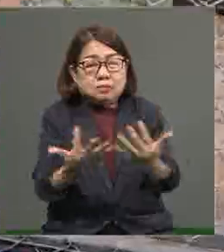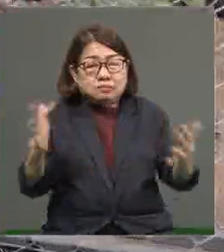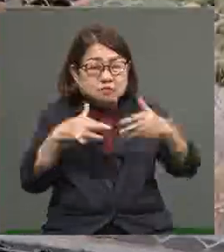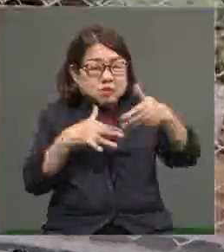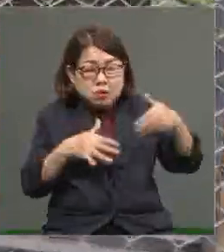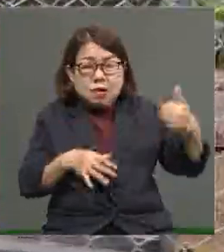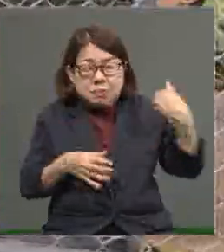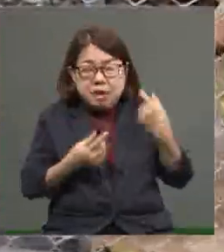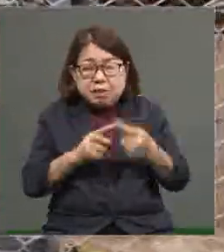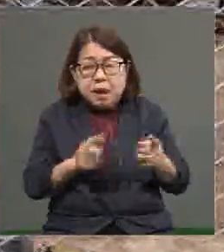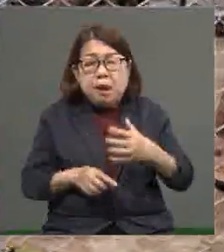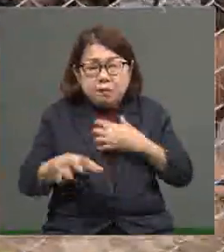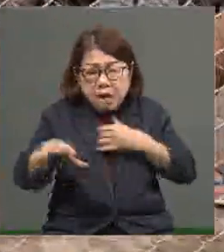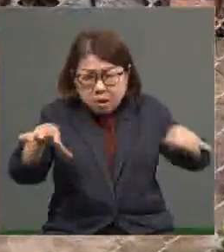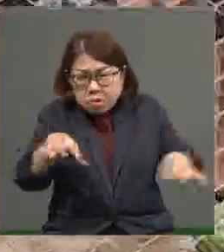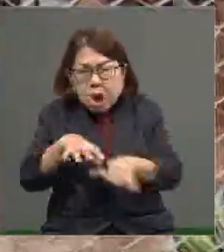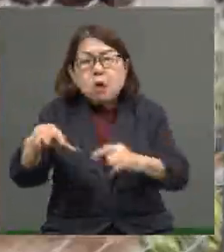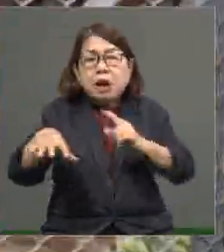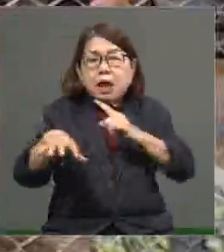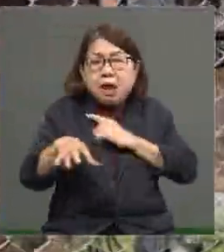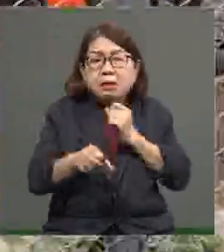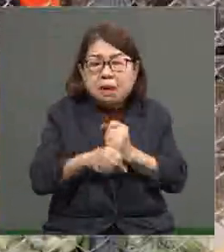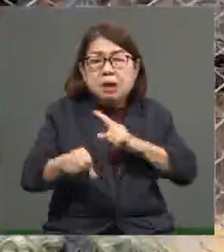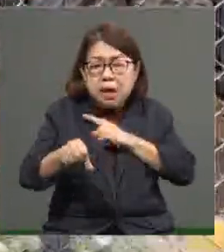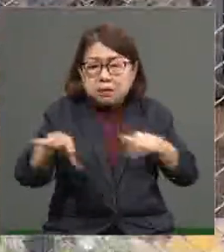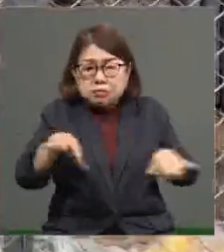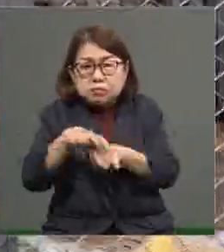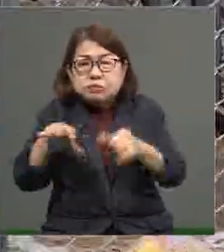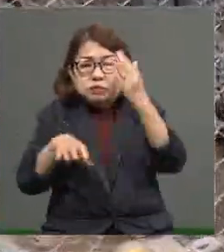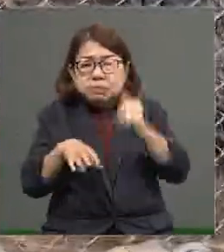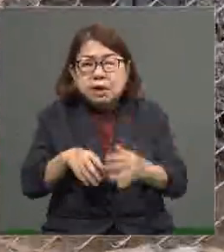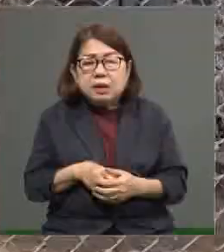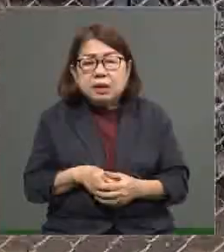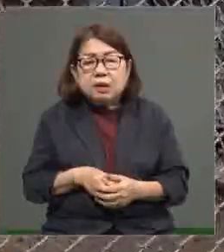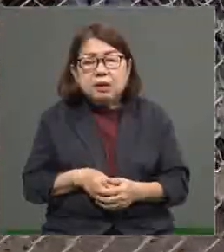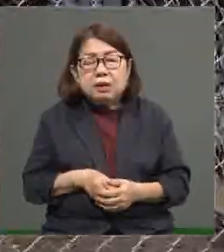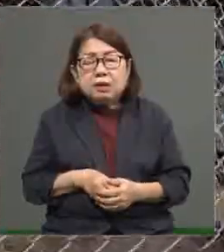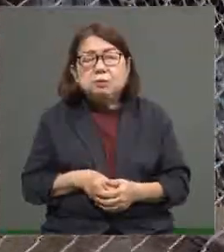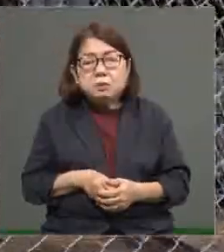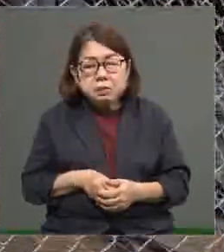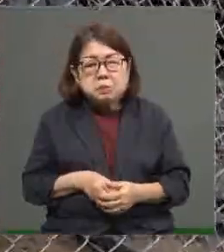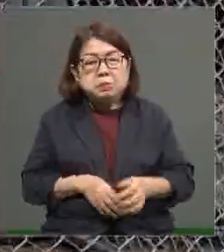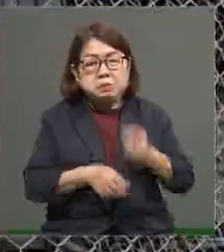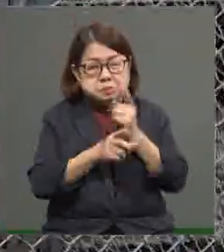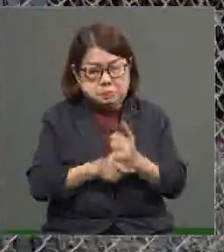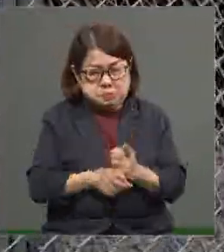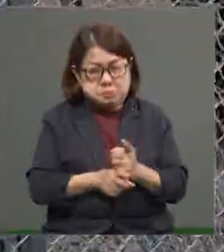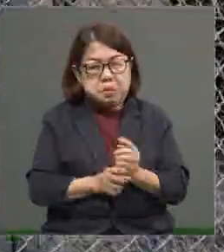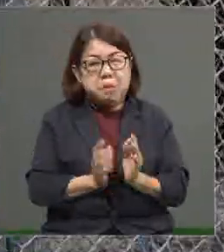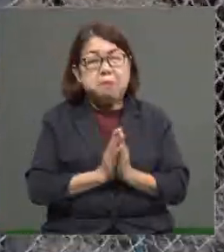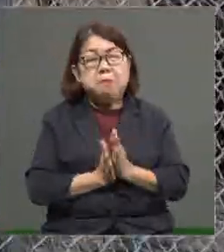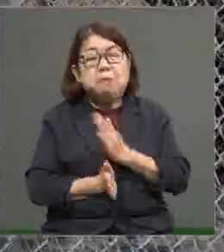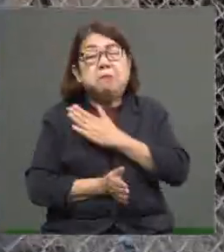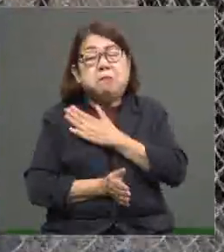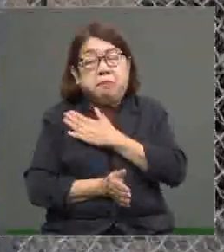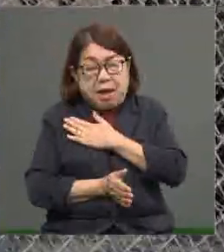ใจคือลิงพยายามกลับเข้ากรงด้วยตัวเองเพราะอะไรครับต้องบอกว่าเป็นคือแบบเดชะบุญพระบารมีของพระอาจารย์พระ